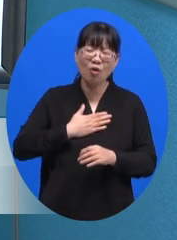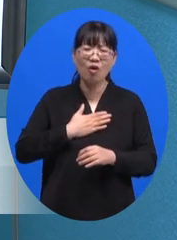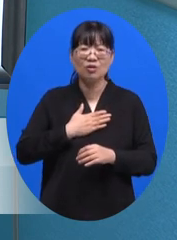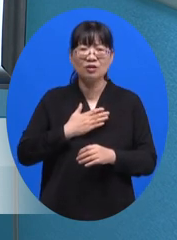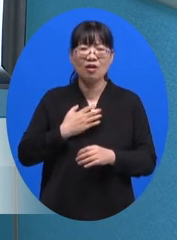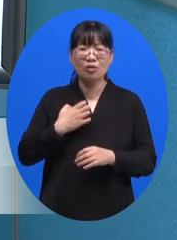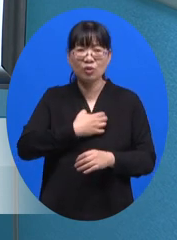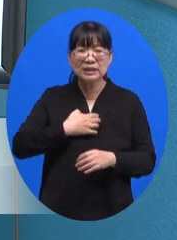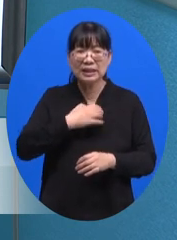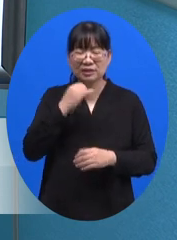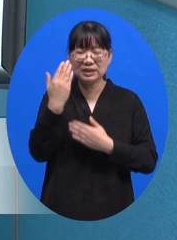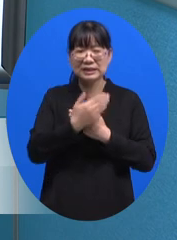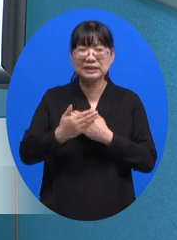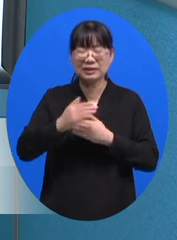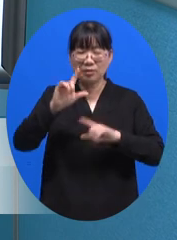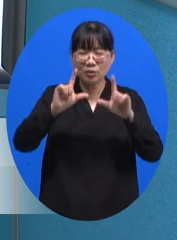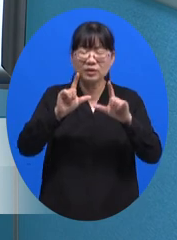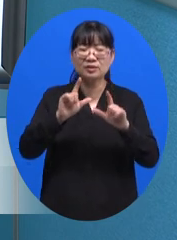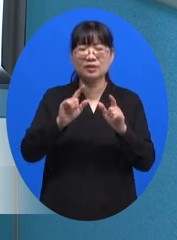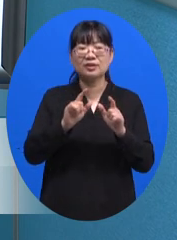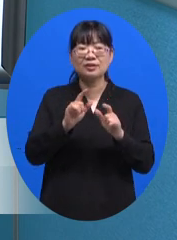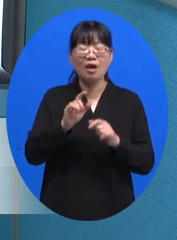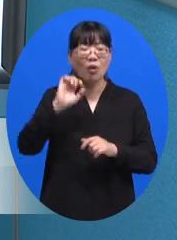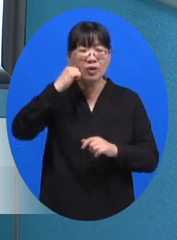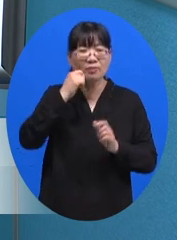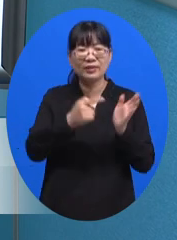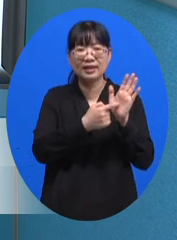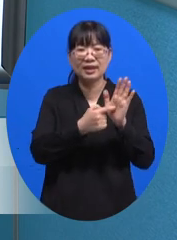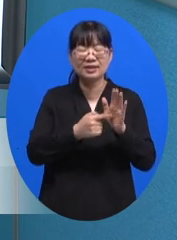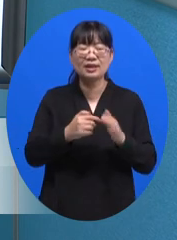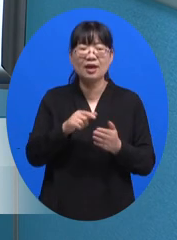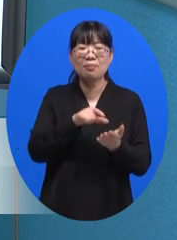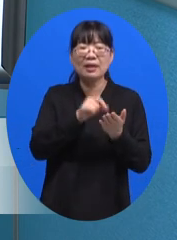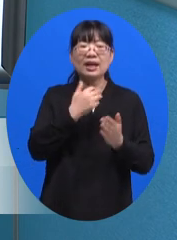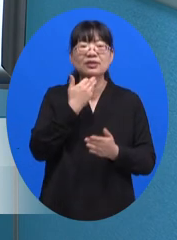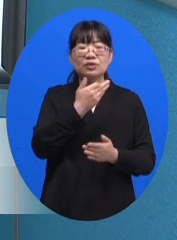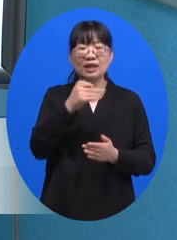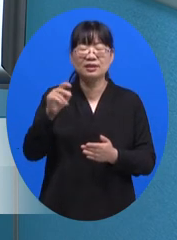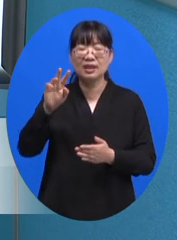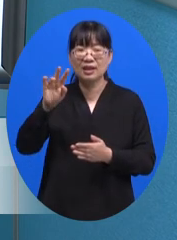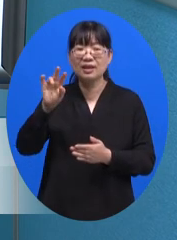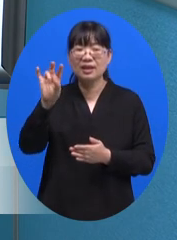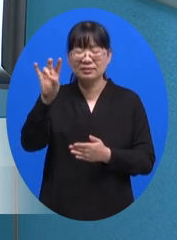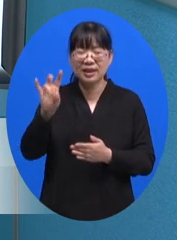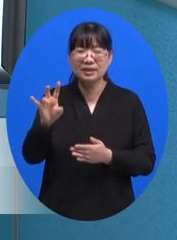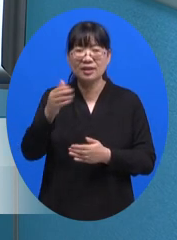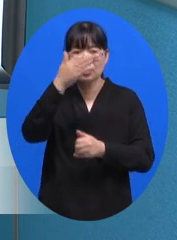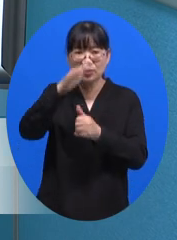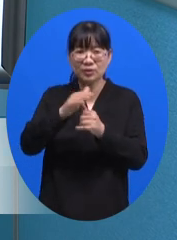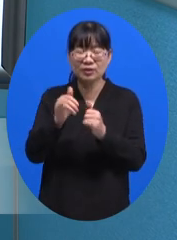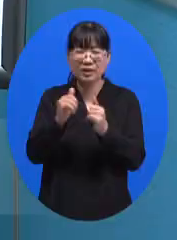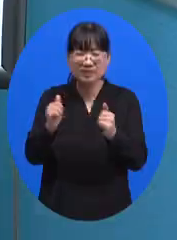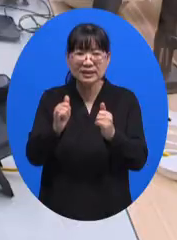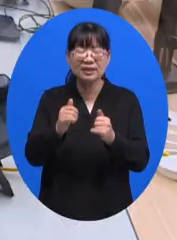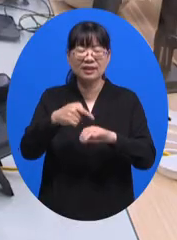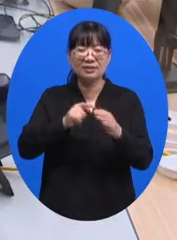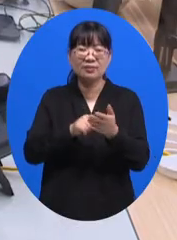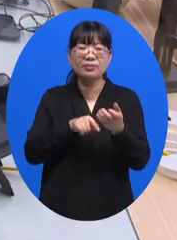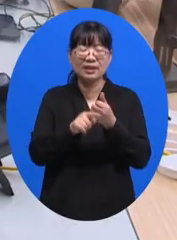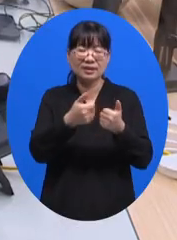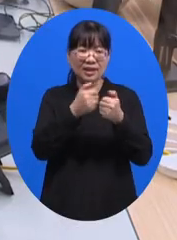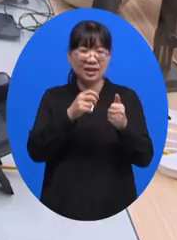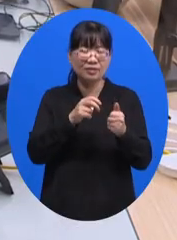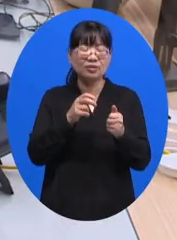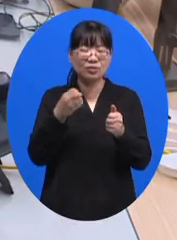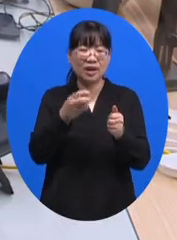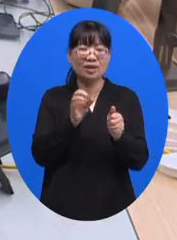증상을 나타나는 만 9세에서 24세까지 청소년은 누구나 심리상담과 치료비를 지원받을 수 있습니다. 이